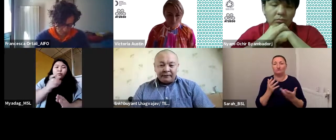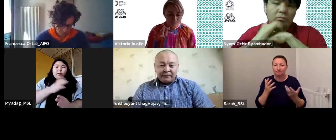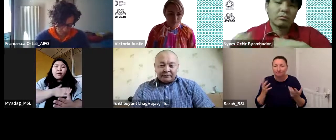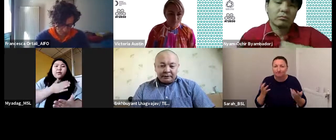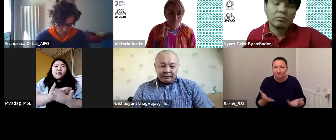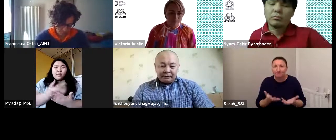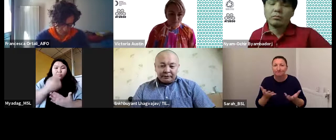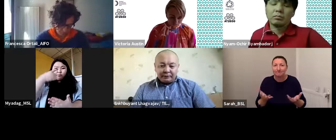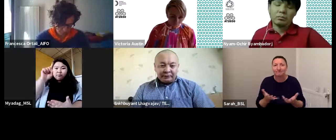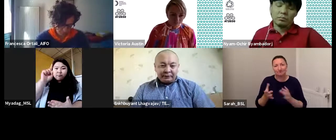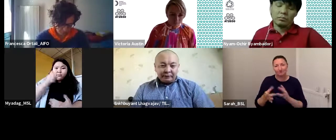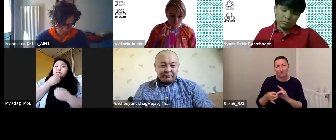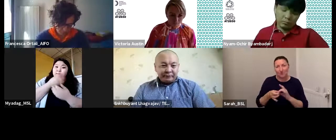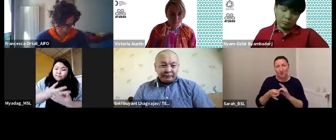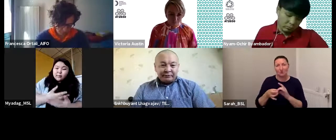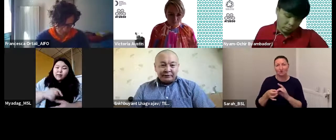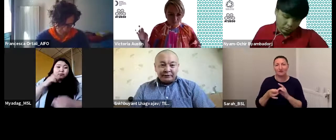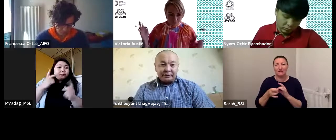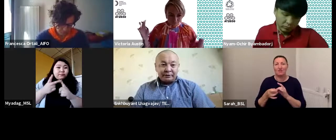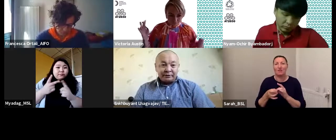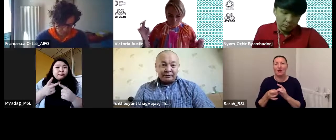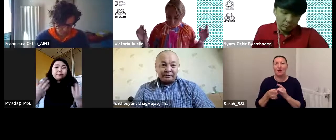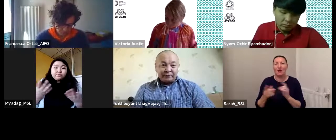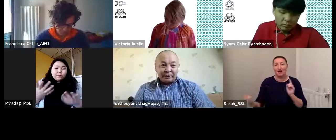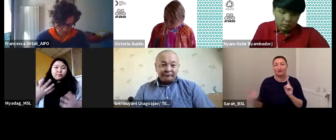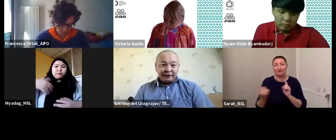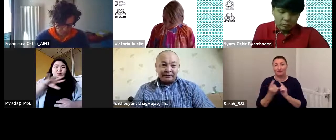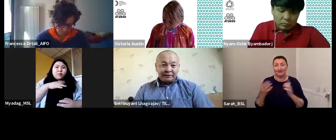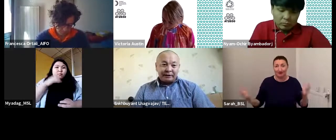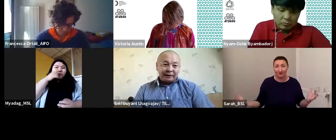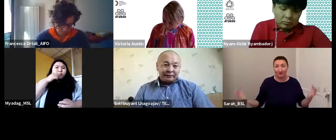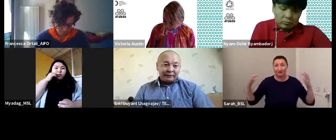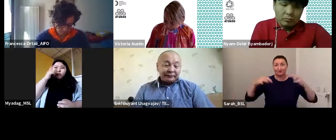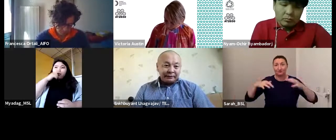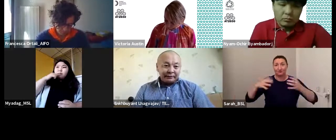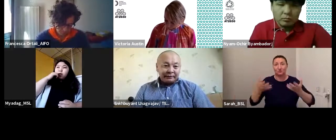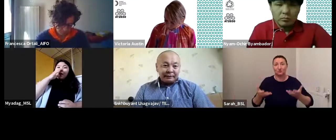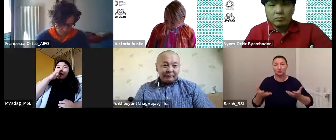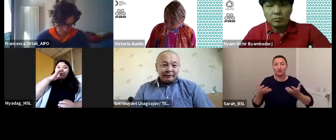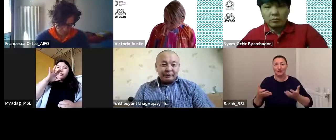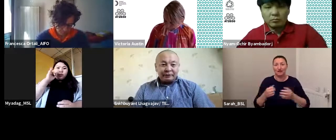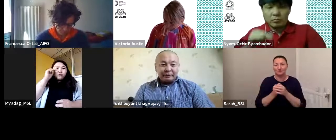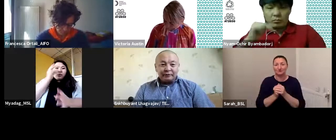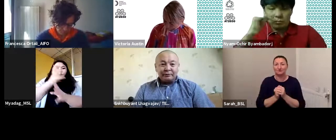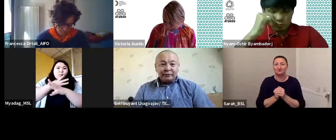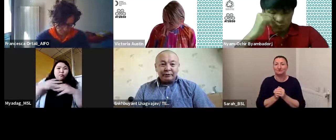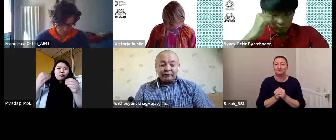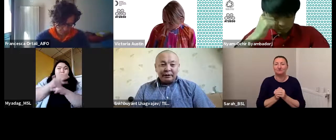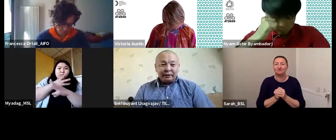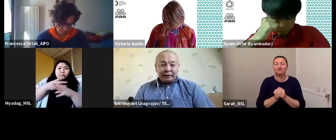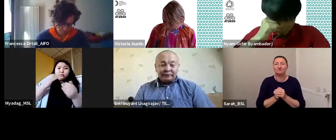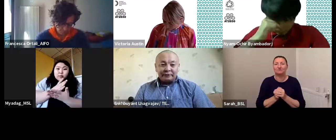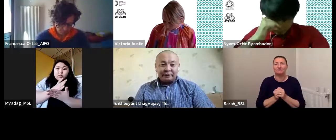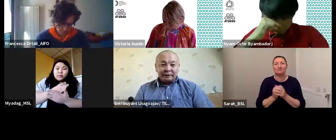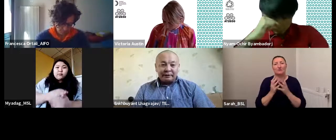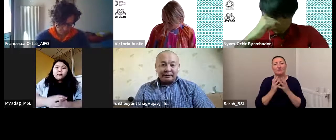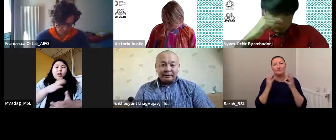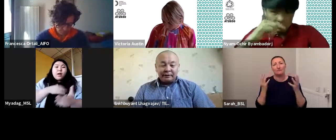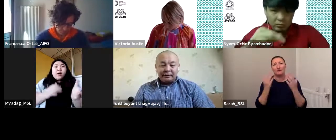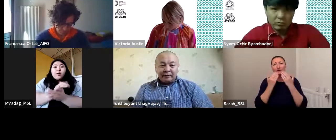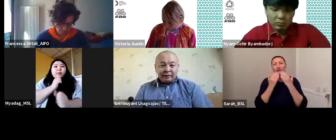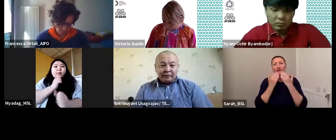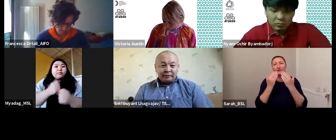хэлье. За хоёрдугаарт бид нар бол бие биенээсээ маш их суралцж байгаа. Хамтын ажиллагаа гэдэг бол бид нар нэг асуудал